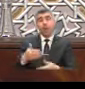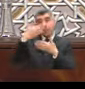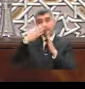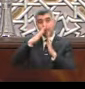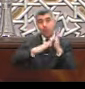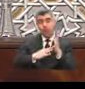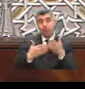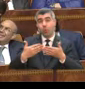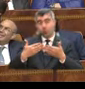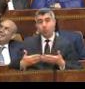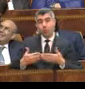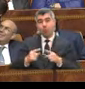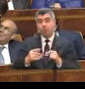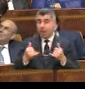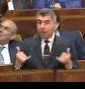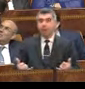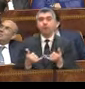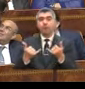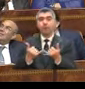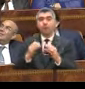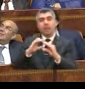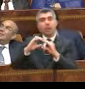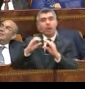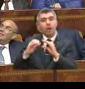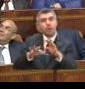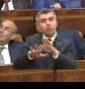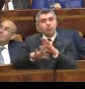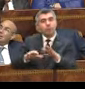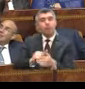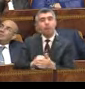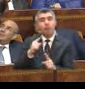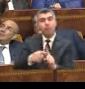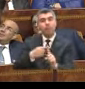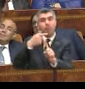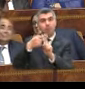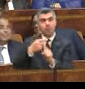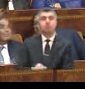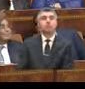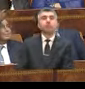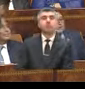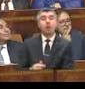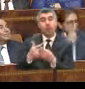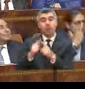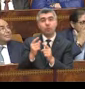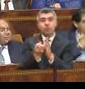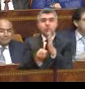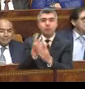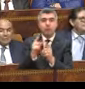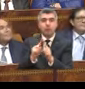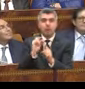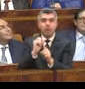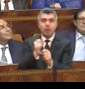خصهم يحتفلوا بهذا الحوار الاجتماعي اللي ضاف ركور جديد لعمل